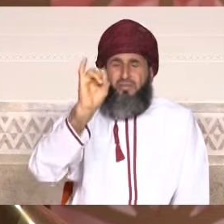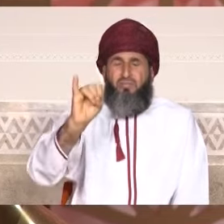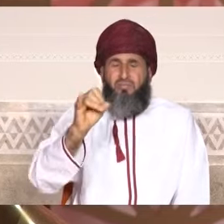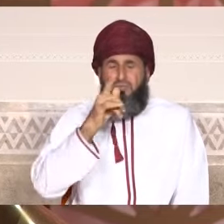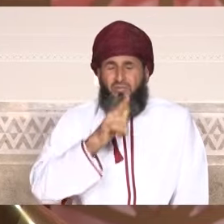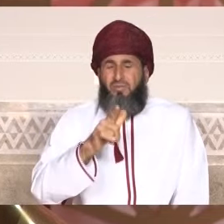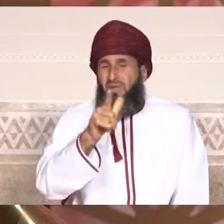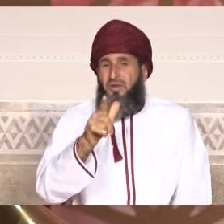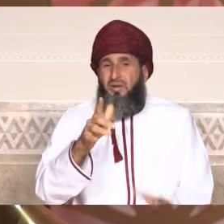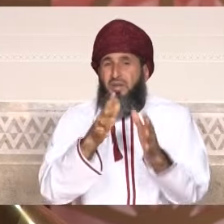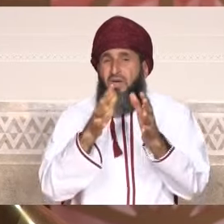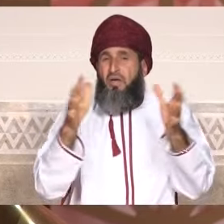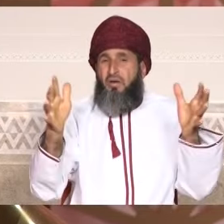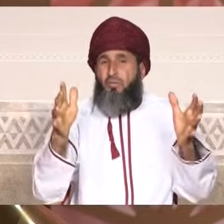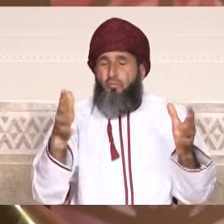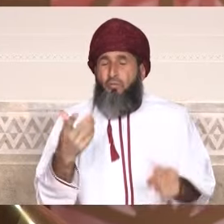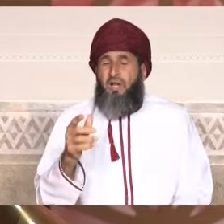جمع التعظيم والإجلال،